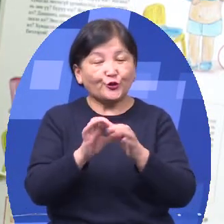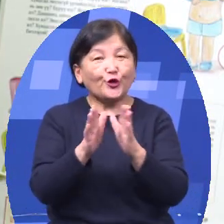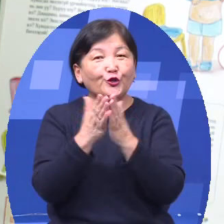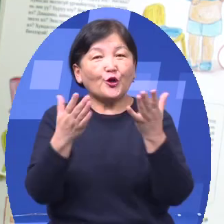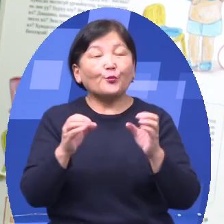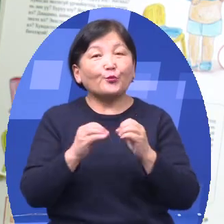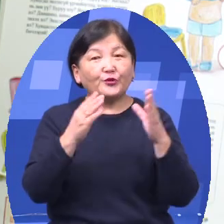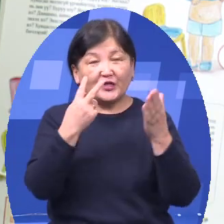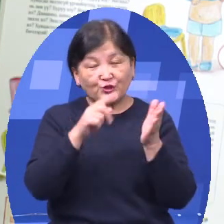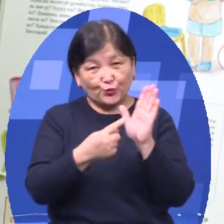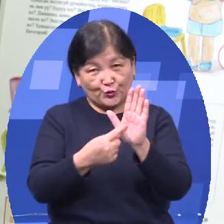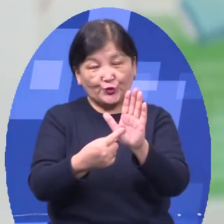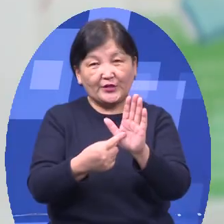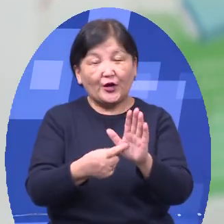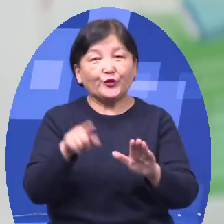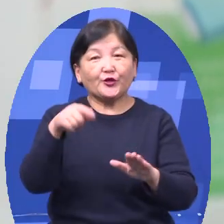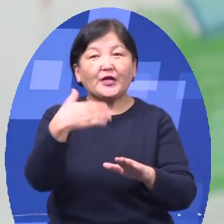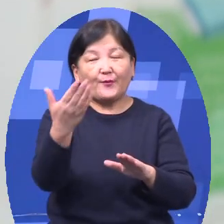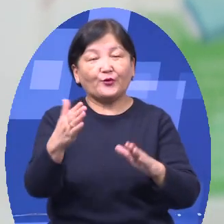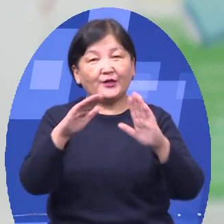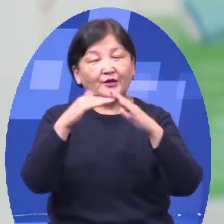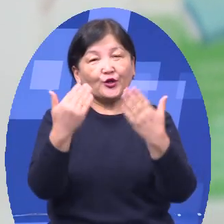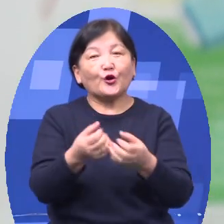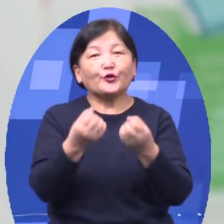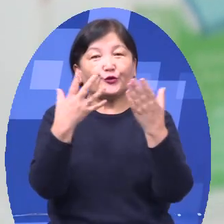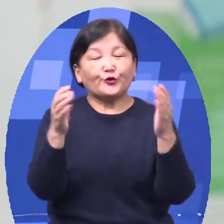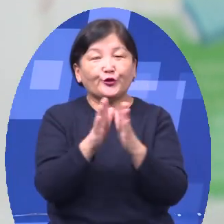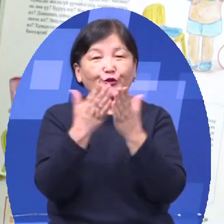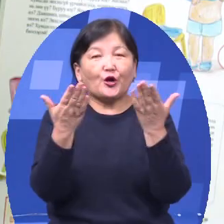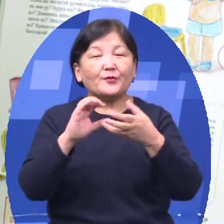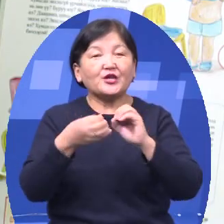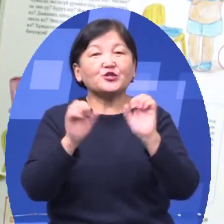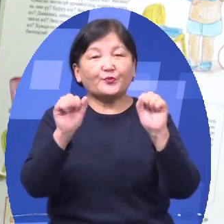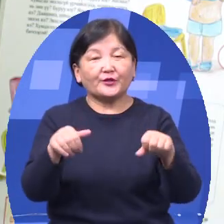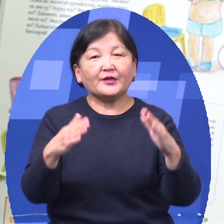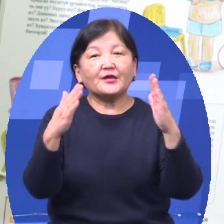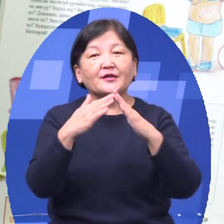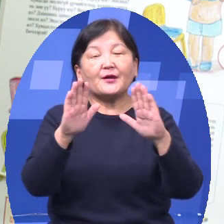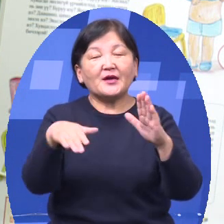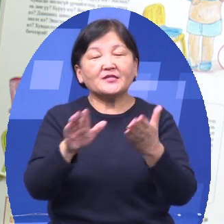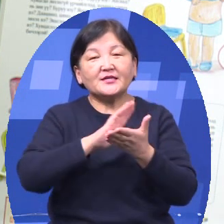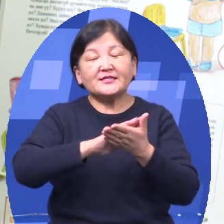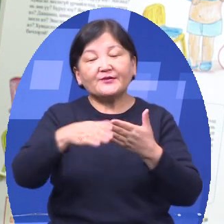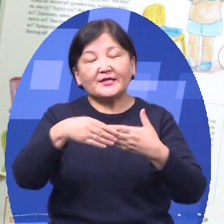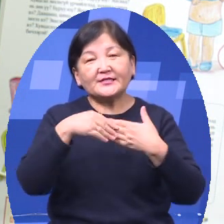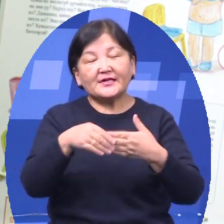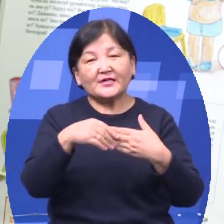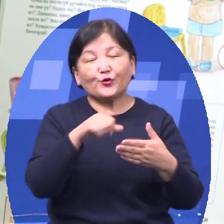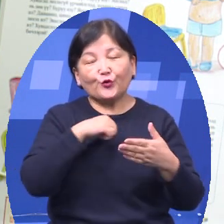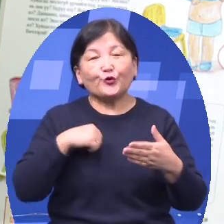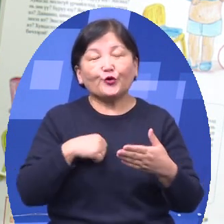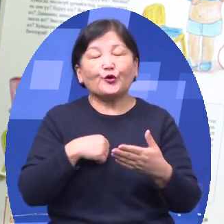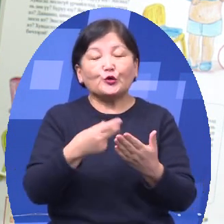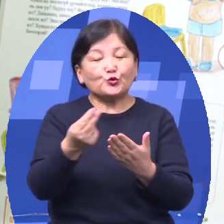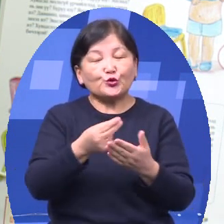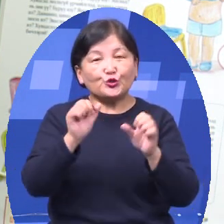холбогдлолтой ном хийж үзүүллээ. Харин танаар гэртээ олон төрлийн ном хийж олно. Гэртээ байгаа цэвэрхэн цаасаар ном хийгээд дээр нь